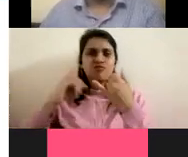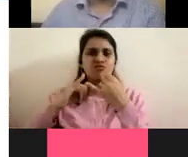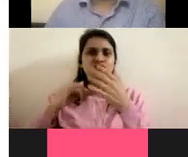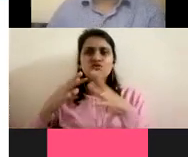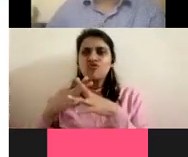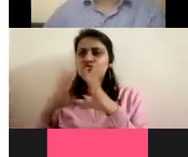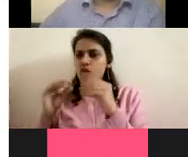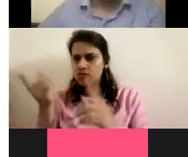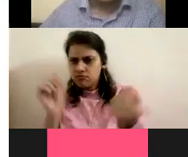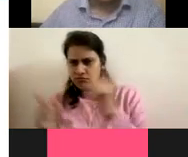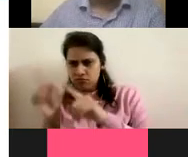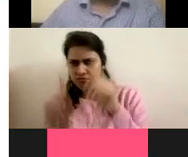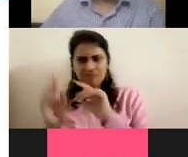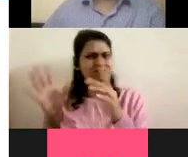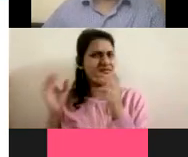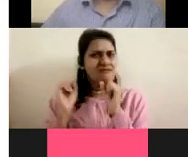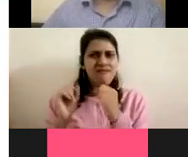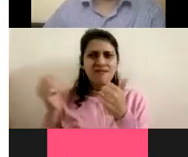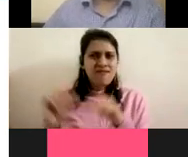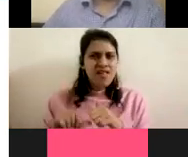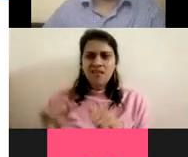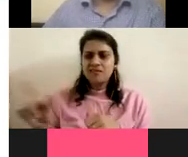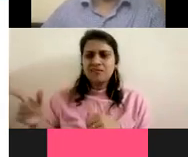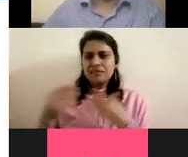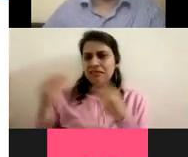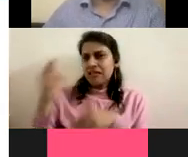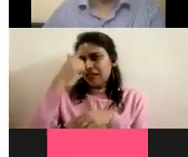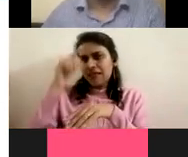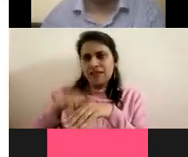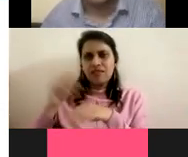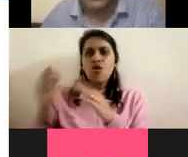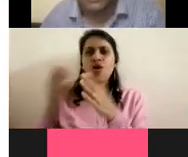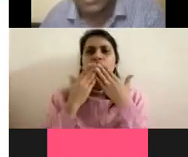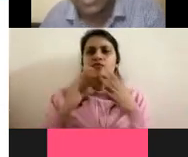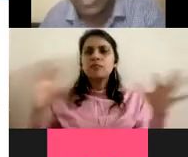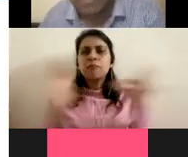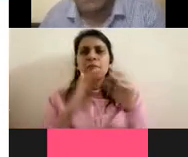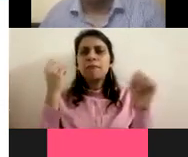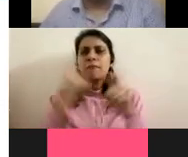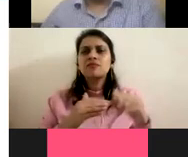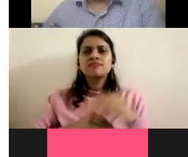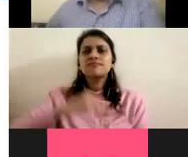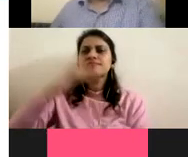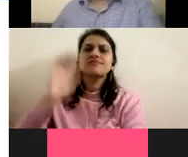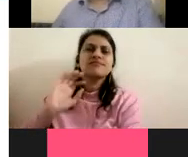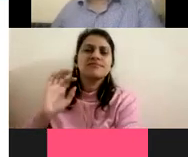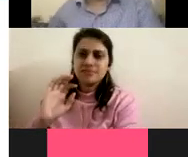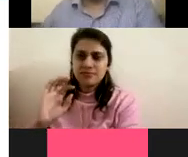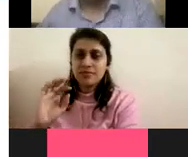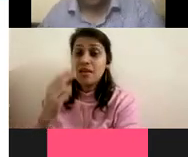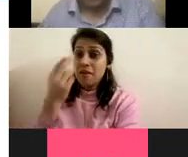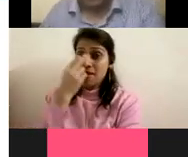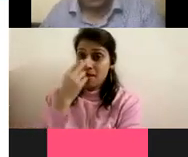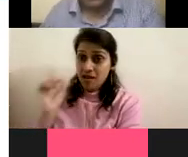सकता, ब्लाइंड पर्सन को अपॉर्चुनिटी नहीं है स्टेम स्कूल में, एजुकेशन में, कंपेयर टू अ साइटेड पर्सन